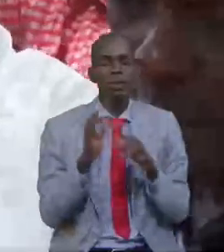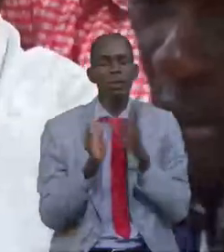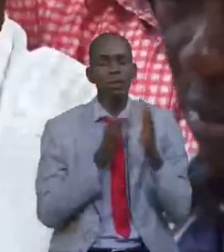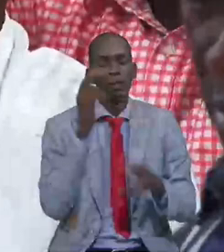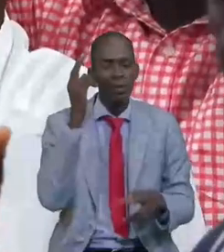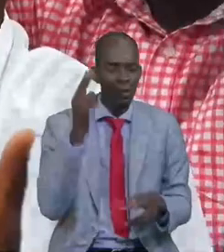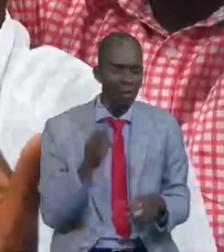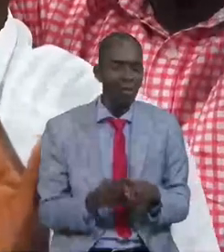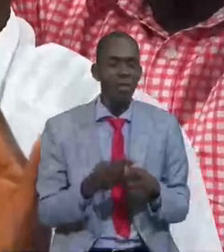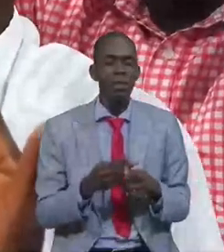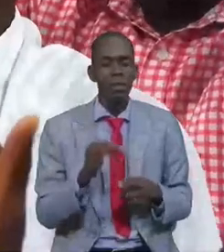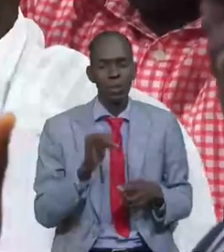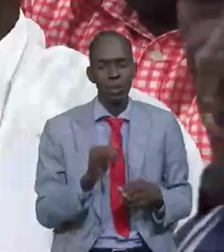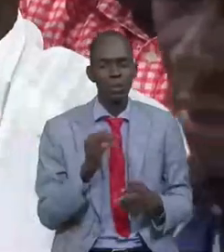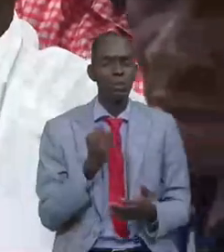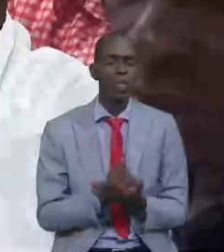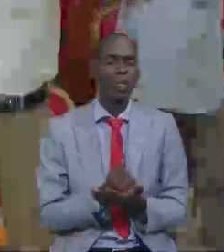de Jésus.